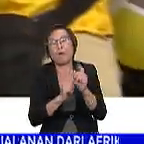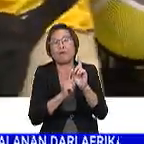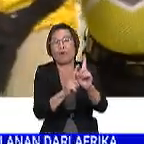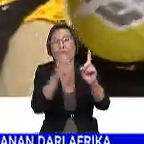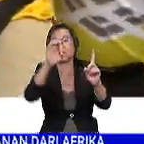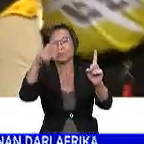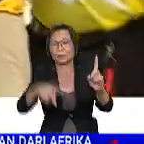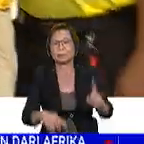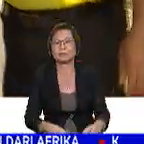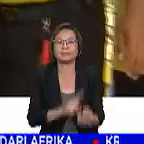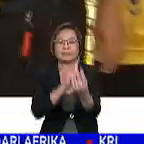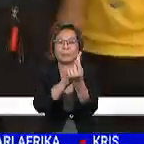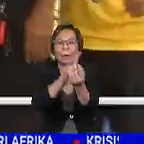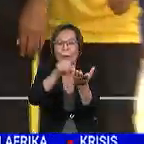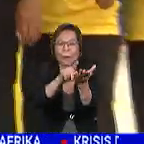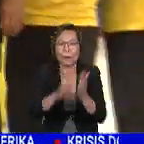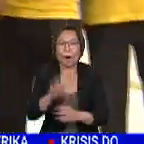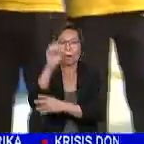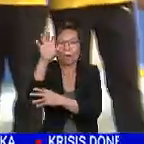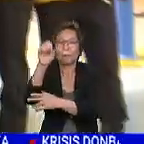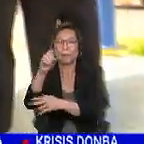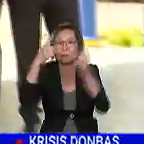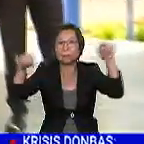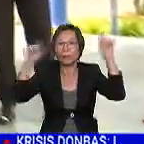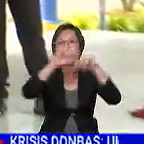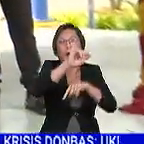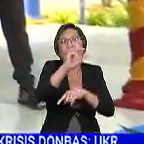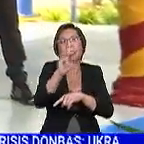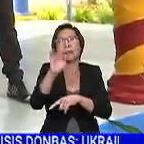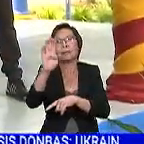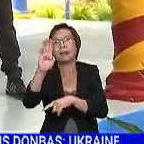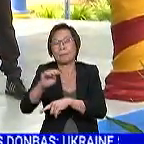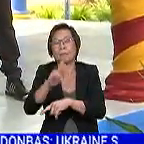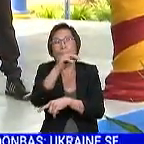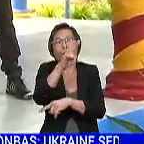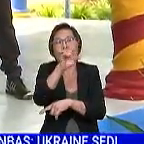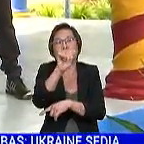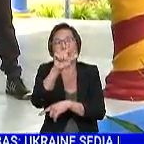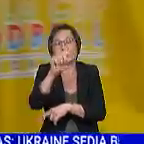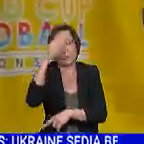Beliau ditemui media pada pesta convocation IKBN Kuala Perlis.